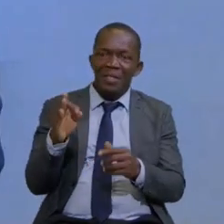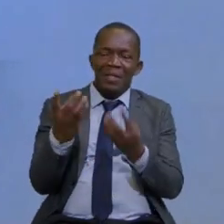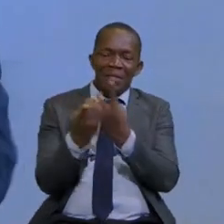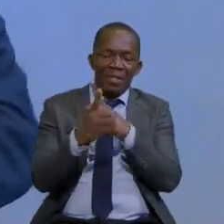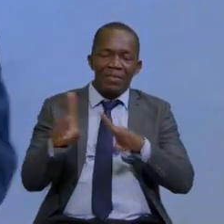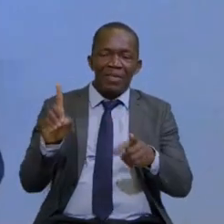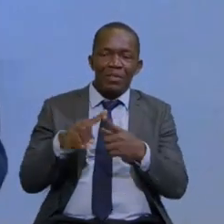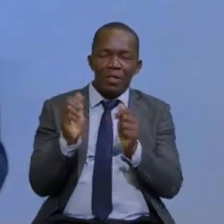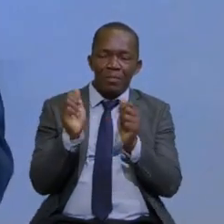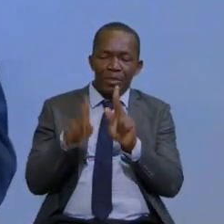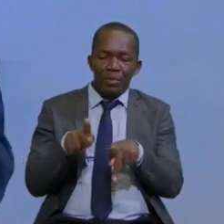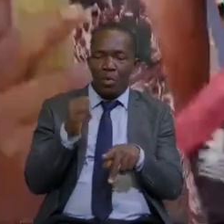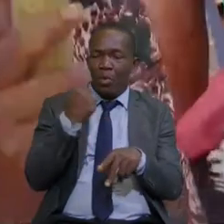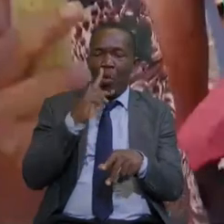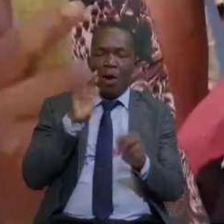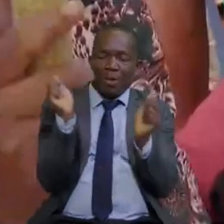Et il dit, m'a annoncé